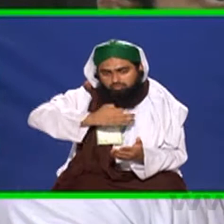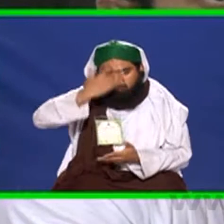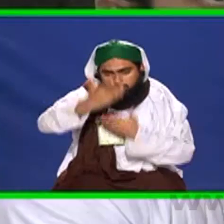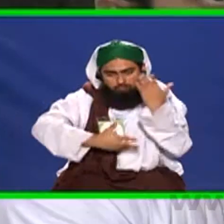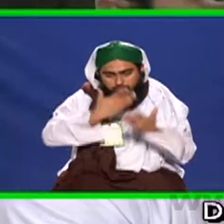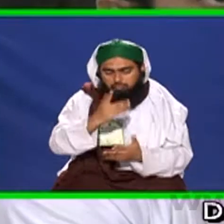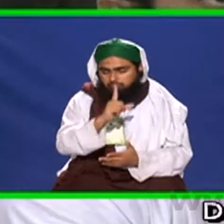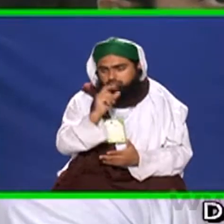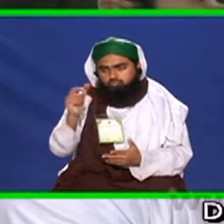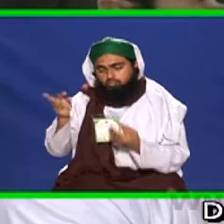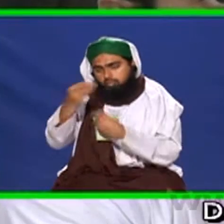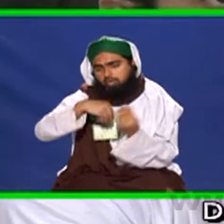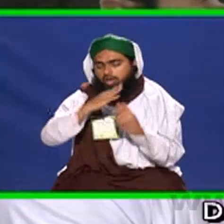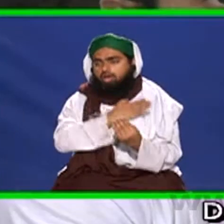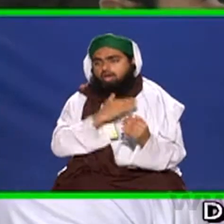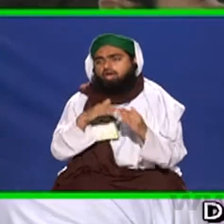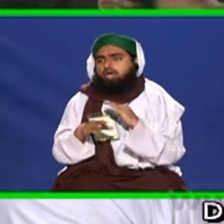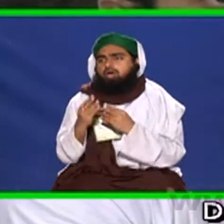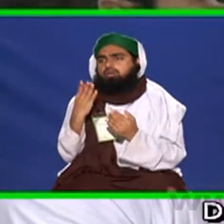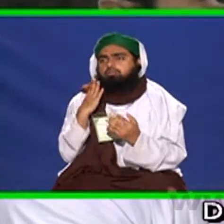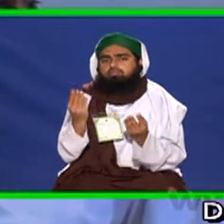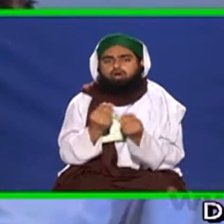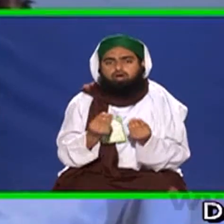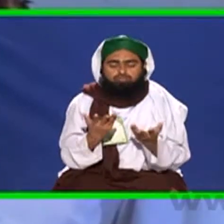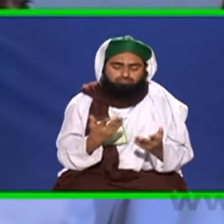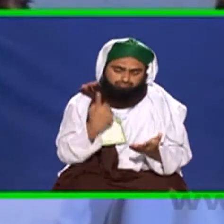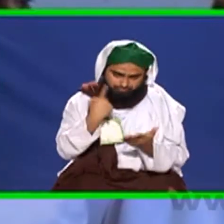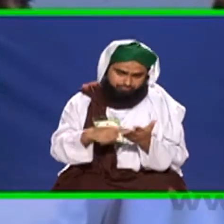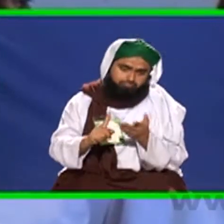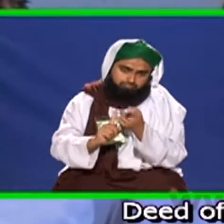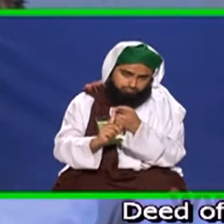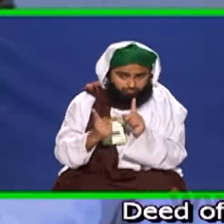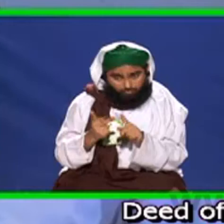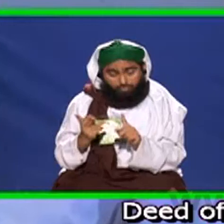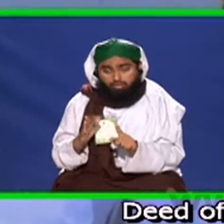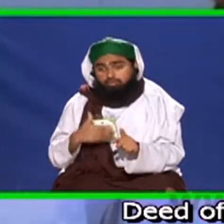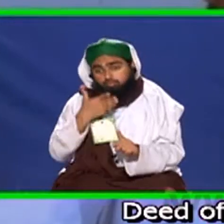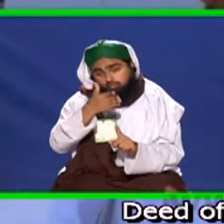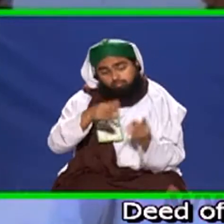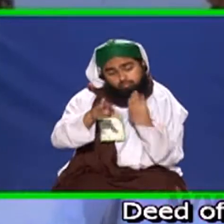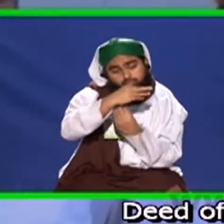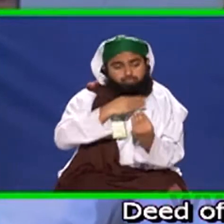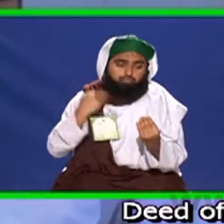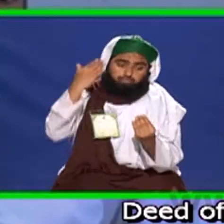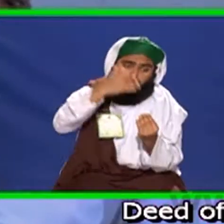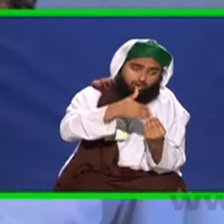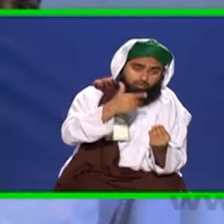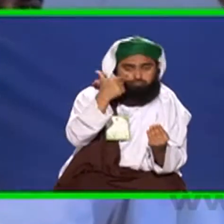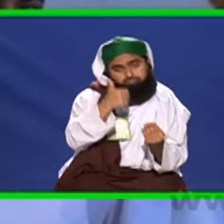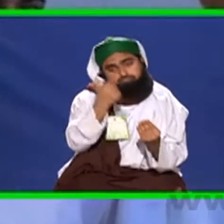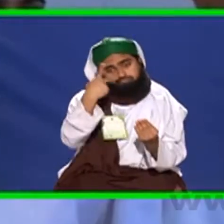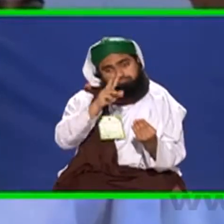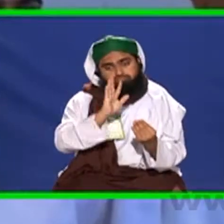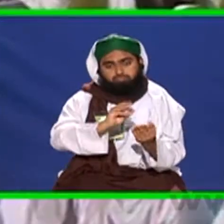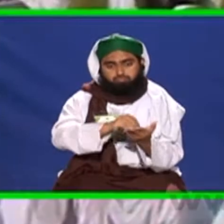ہیں. کوئی یہ سوچ کر 100 حج ترک نہ کرو. دیکھیے یہ 100 حج کا ثواب اپنی جگہ پر ہے، لیکن